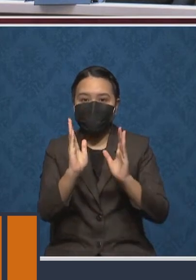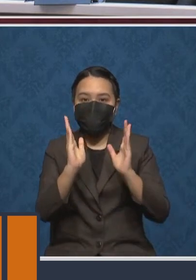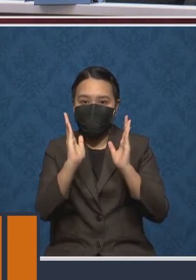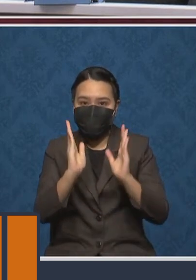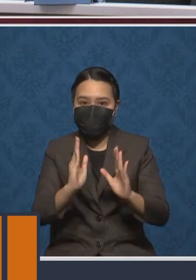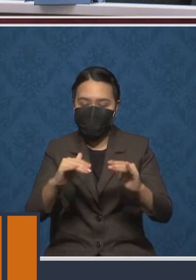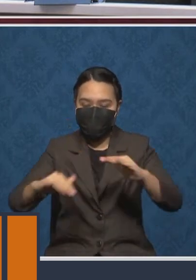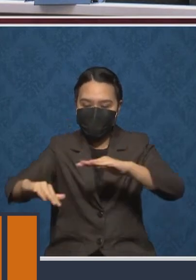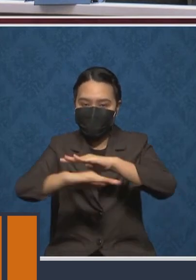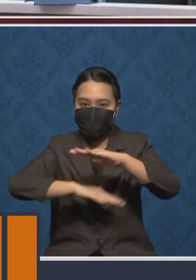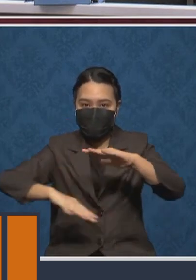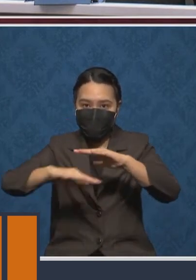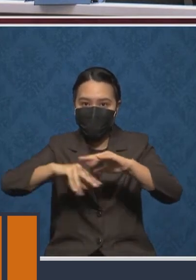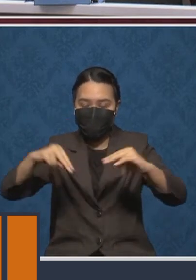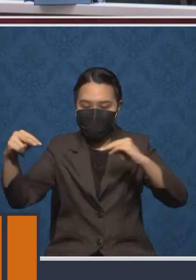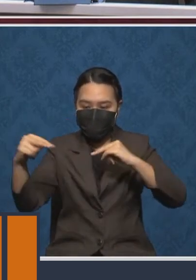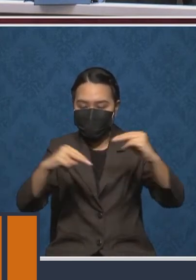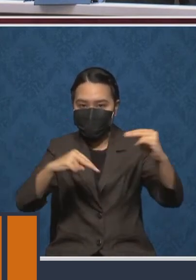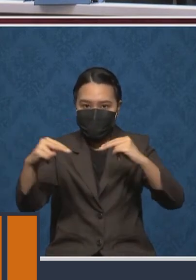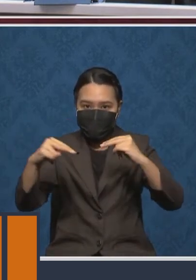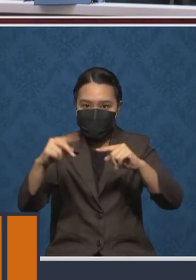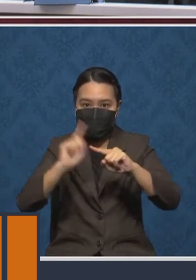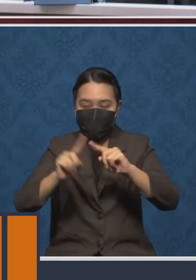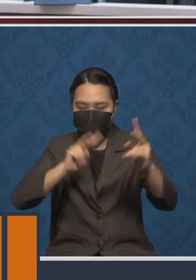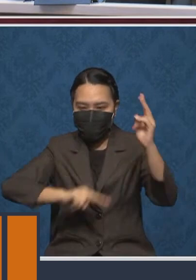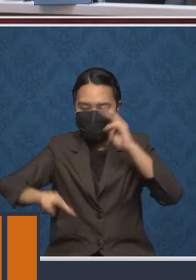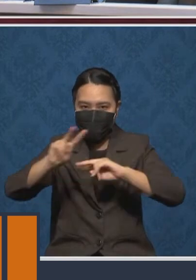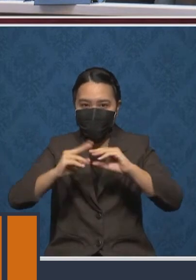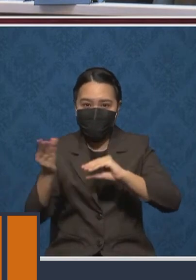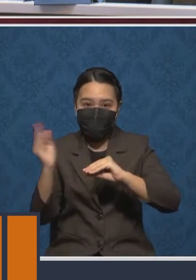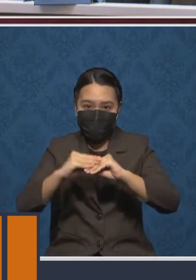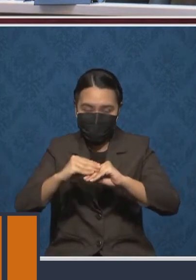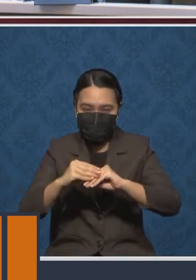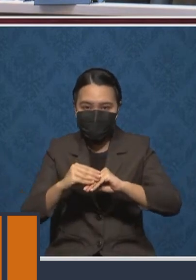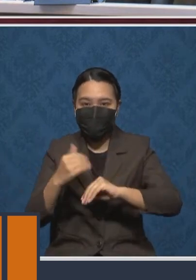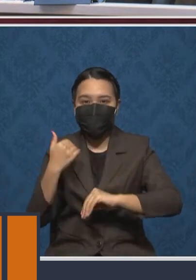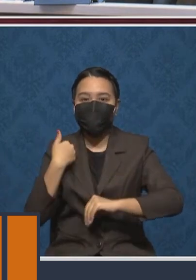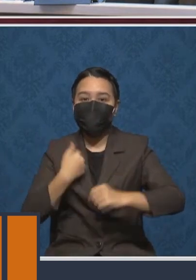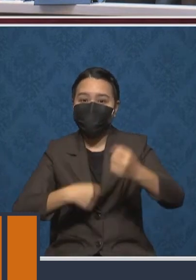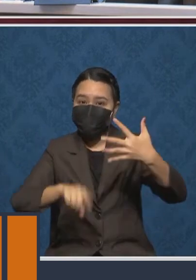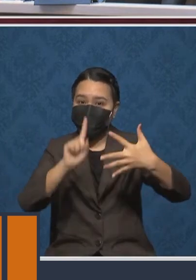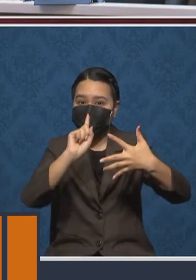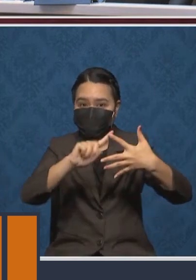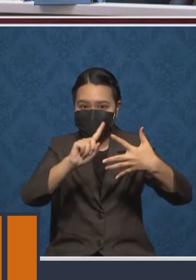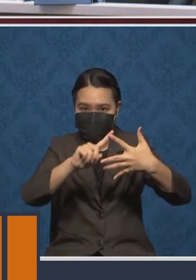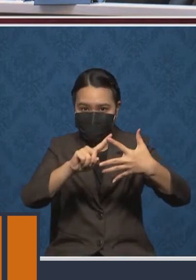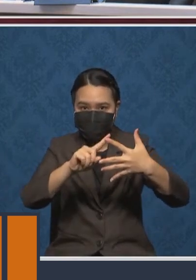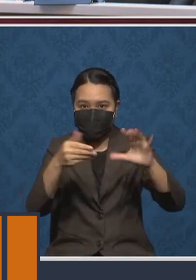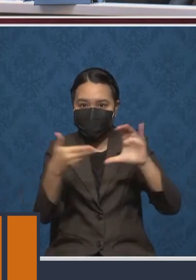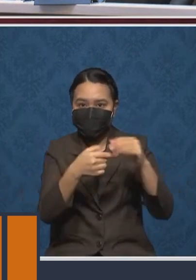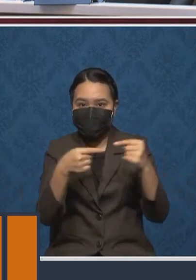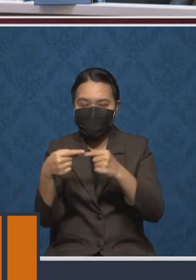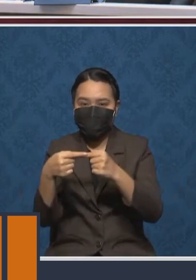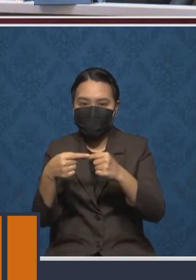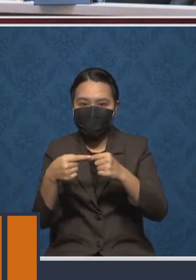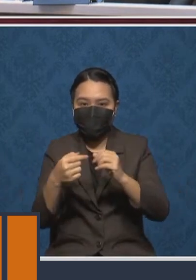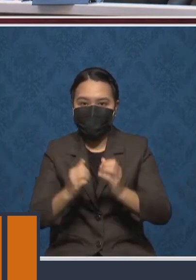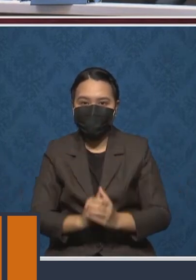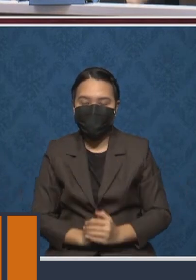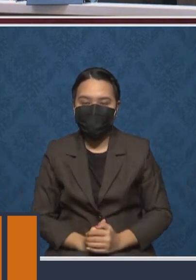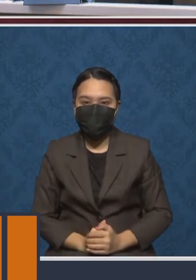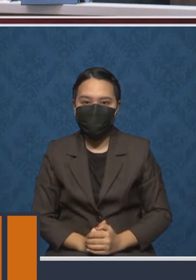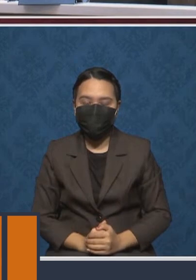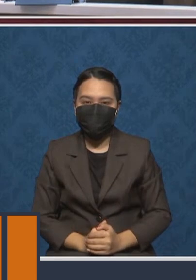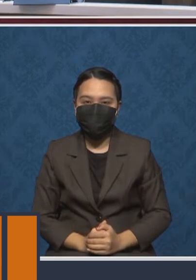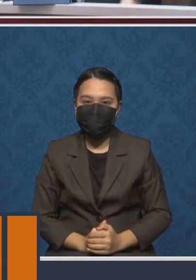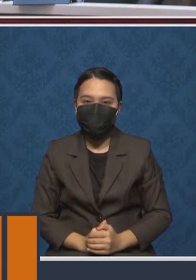านหรือตั้งเซตอัพพยานขึ้นมาครับผมมีประเด็นอยู่แค่นั้นครับ2ครับกระบวนการสไลด์ถัดไปครับในเรื่องของ